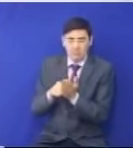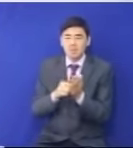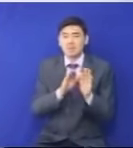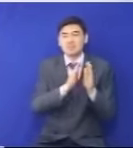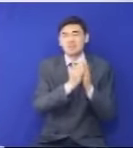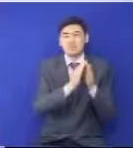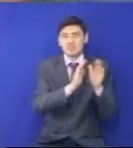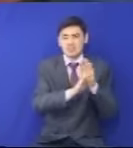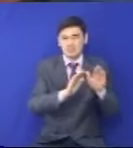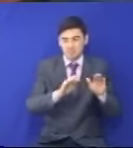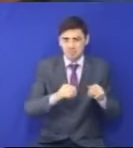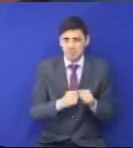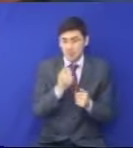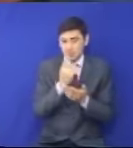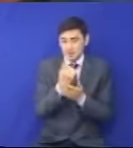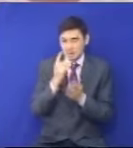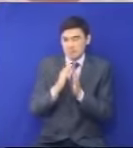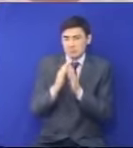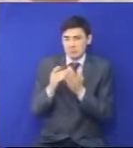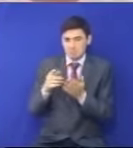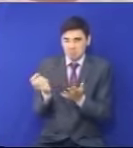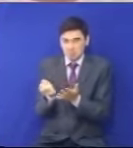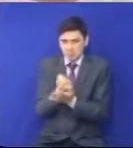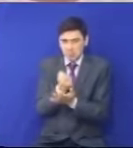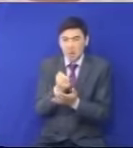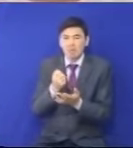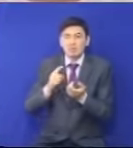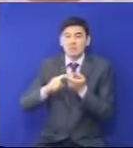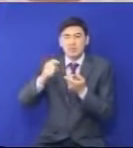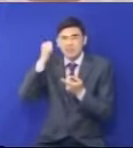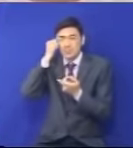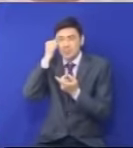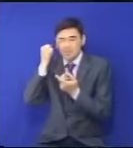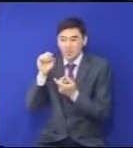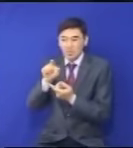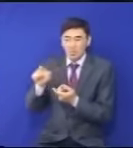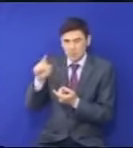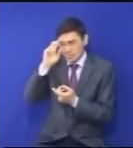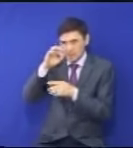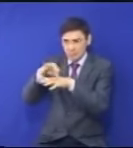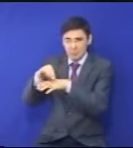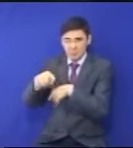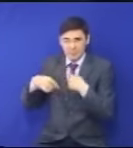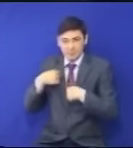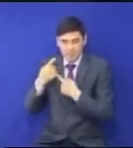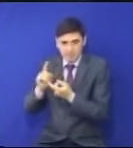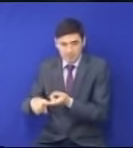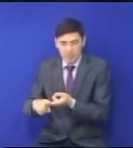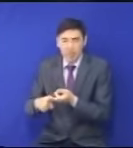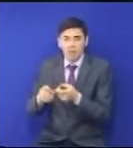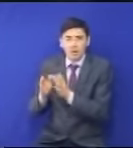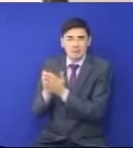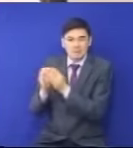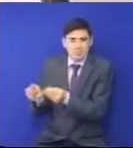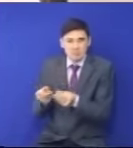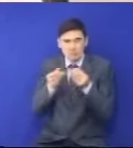ғимаратының жертөлесінен табылған. Саяси қуғын-сүргін құрбандарын еске алу күніне орай ашылған көрмеге кітапхана қорында сақталған сирек туындылар